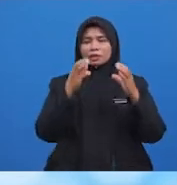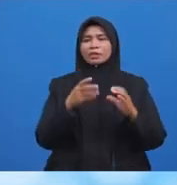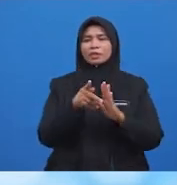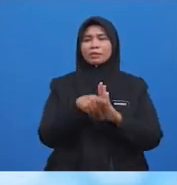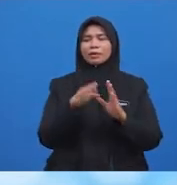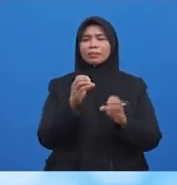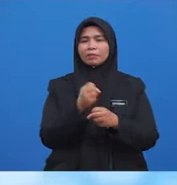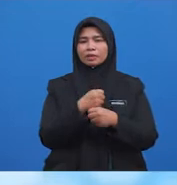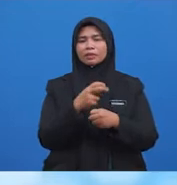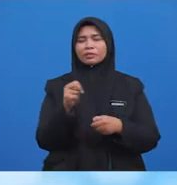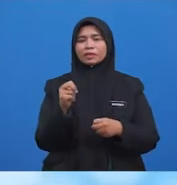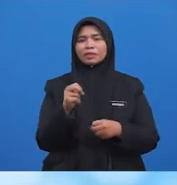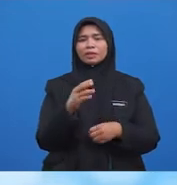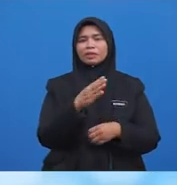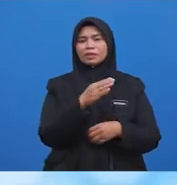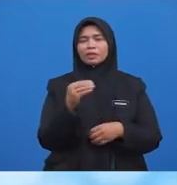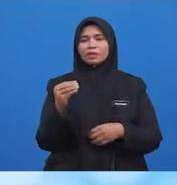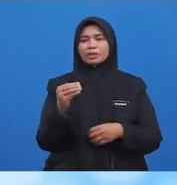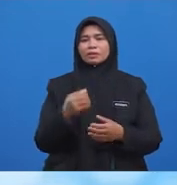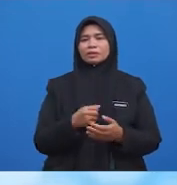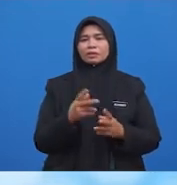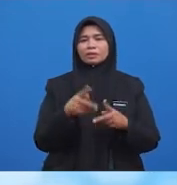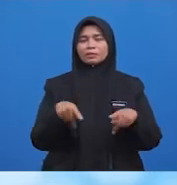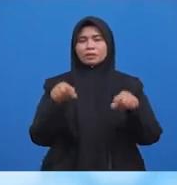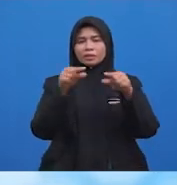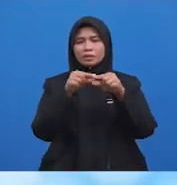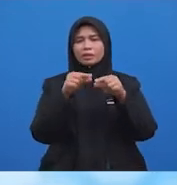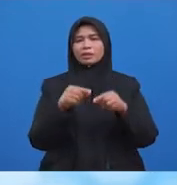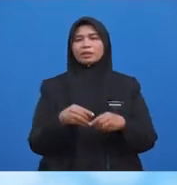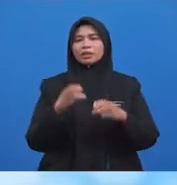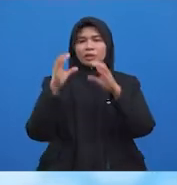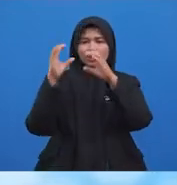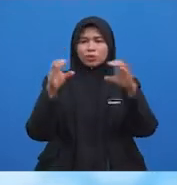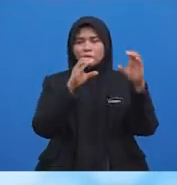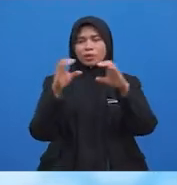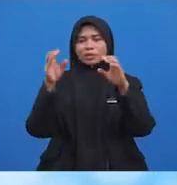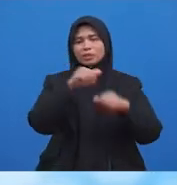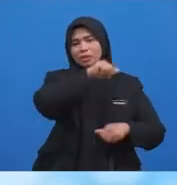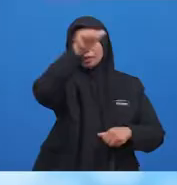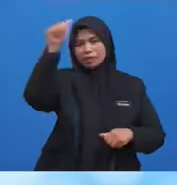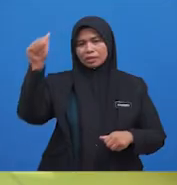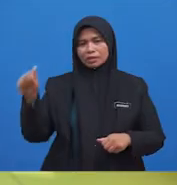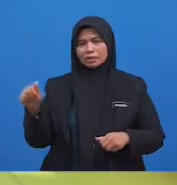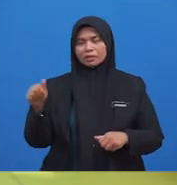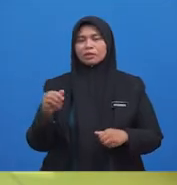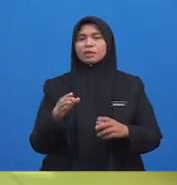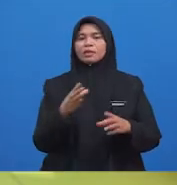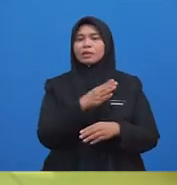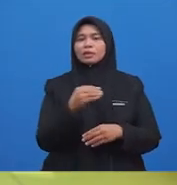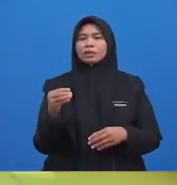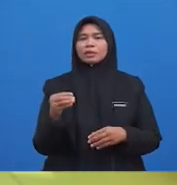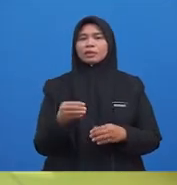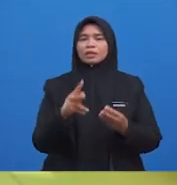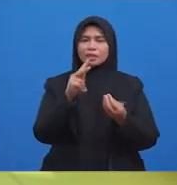pembentukannya dan kepentingannya cuaca angkasa lepas the